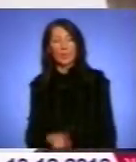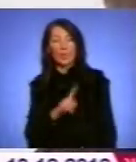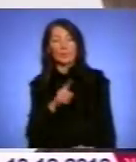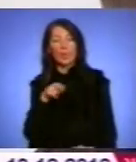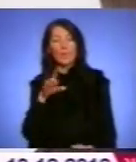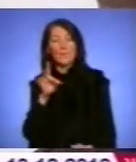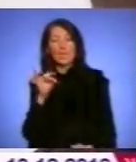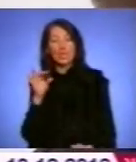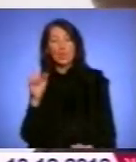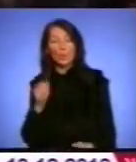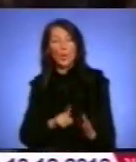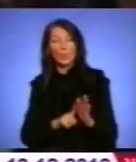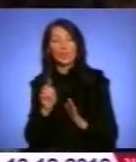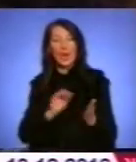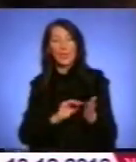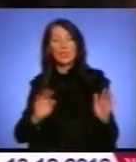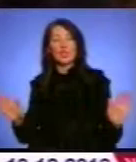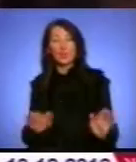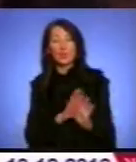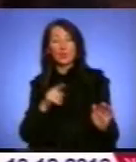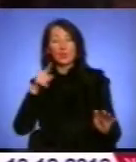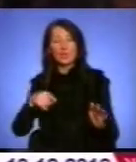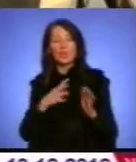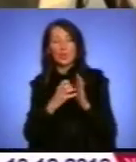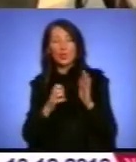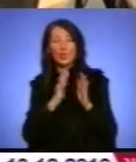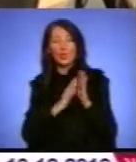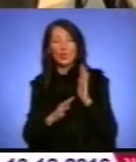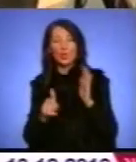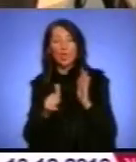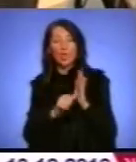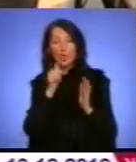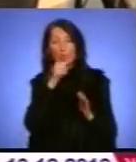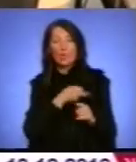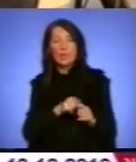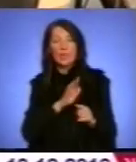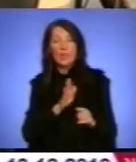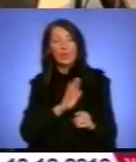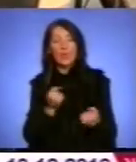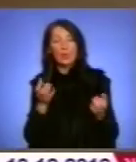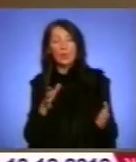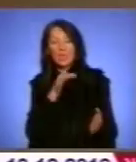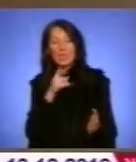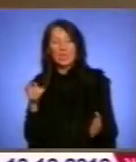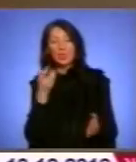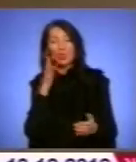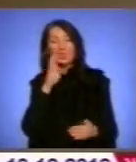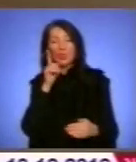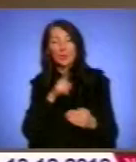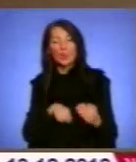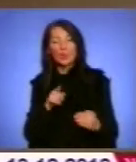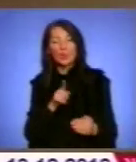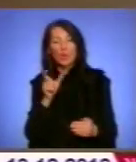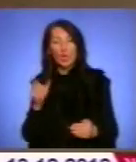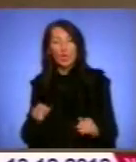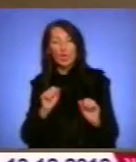Присухіна почала писати музику з 1996 року. Це був непростий для неї час, коли жінка переконалась у тому, що людина